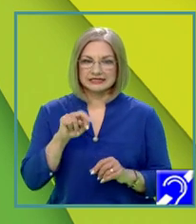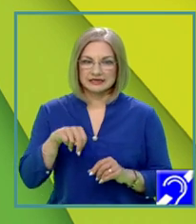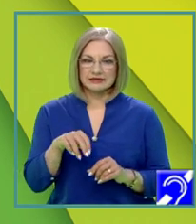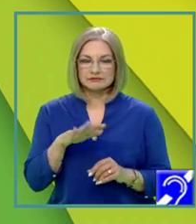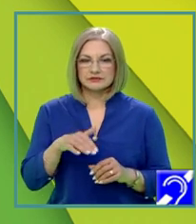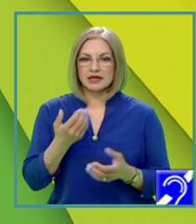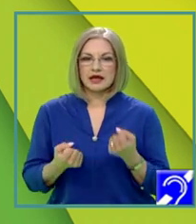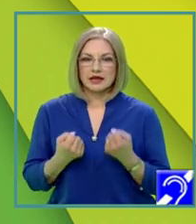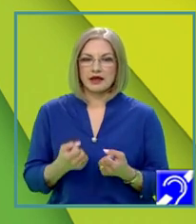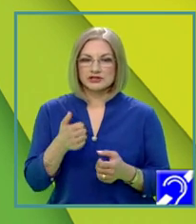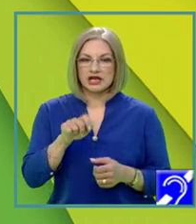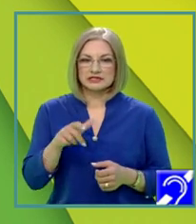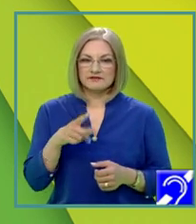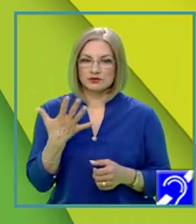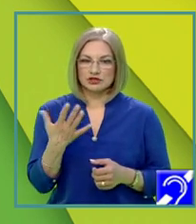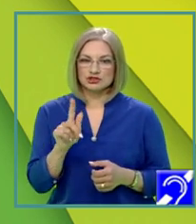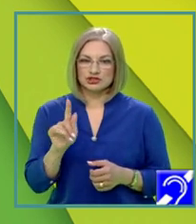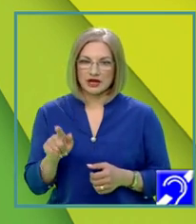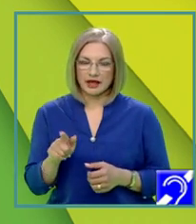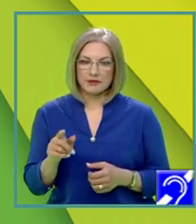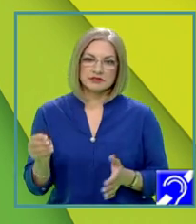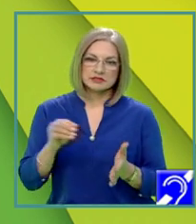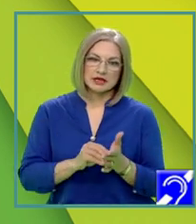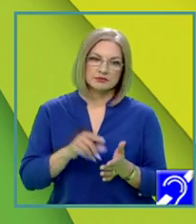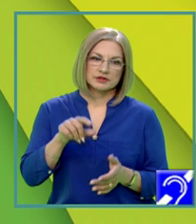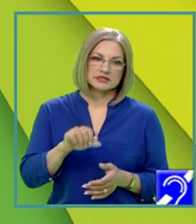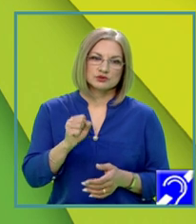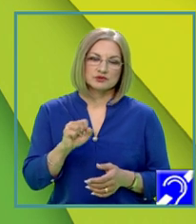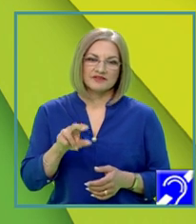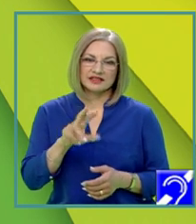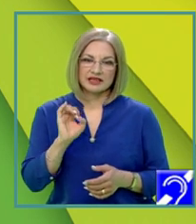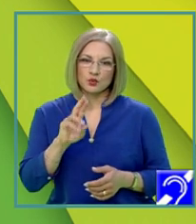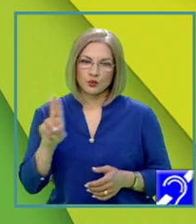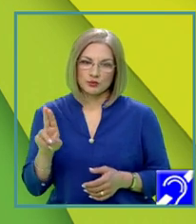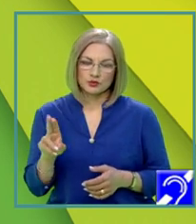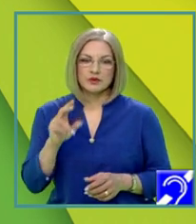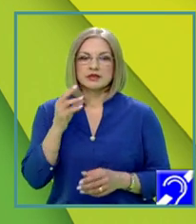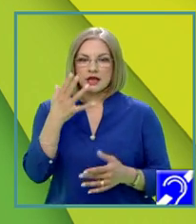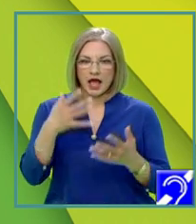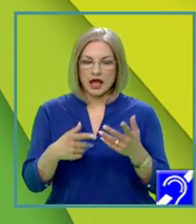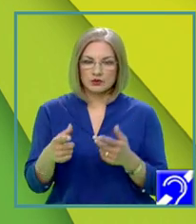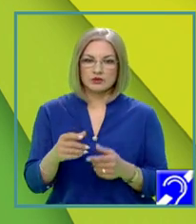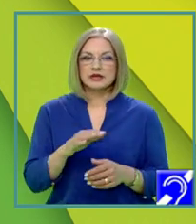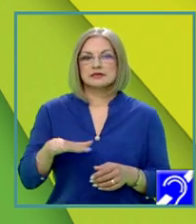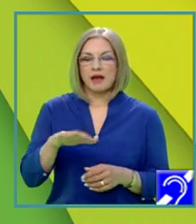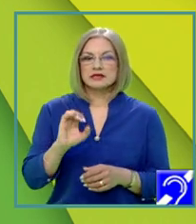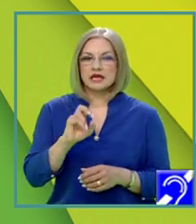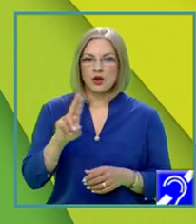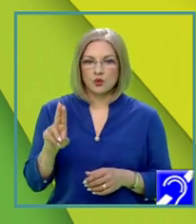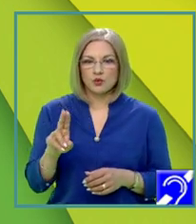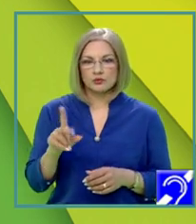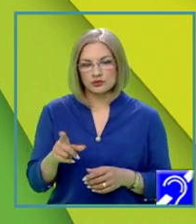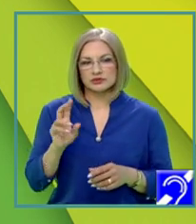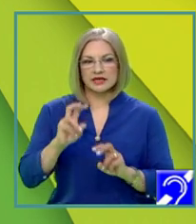G este introdusă între o soluție de sulfat de cupru Calculați masa de cupru obținută din reacție exprimată în grame la un randament al